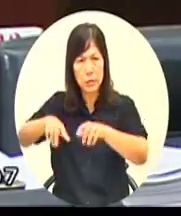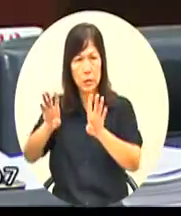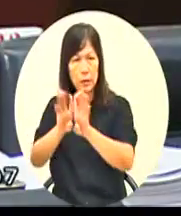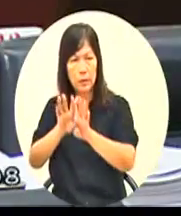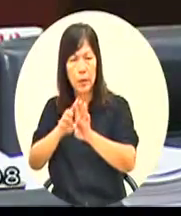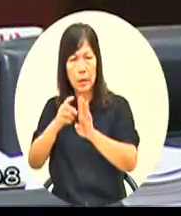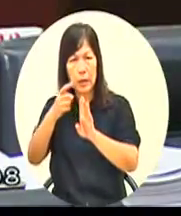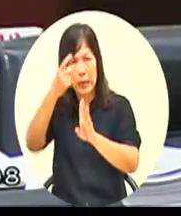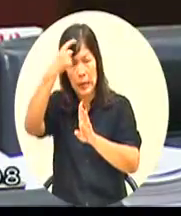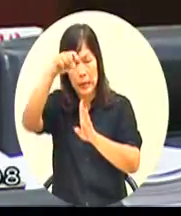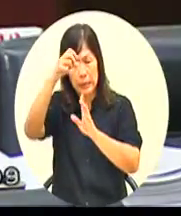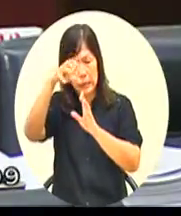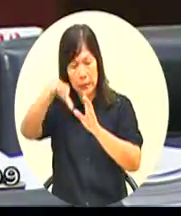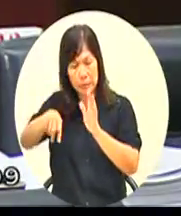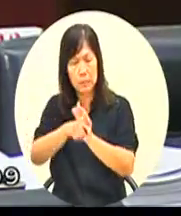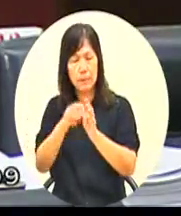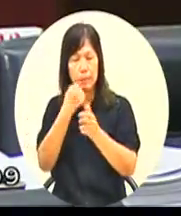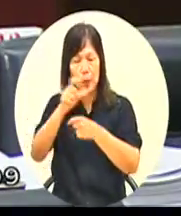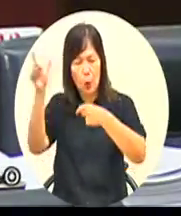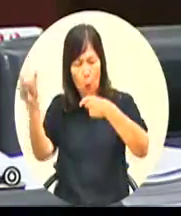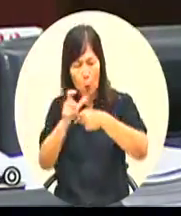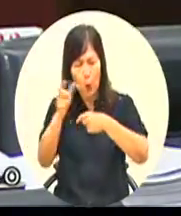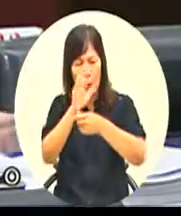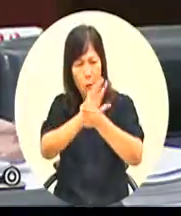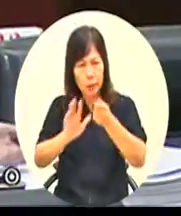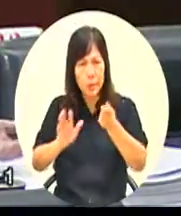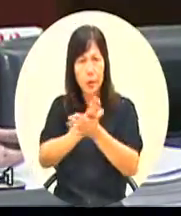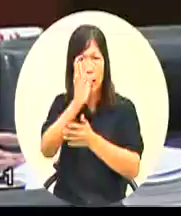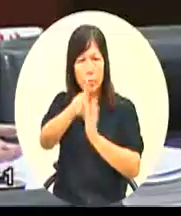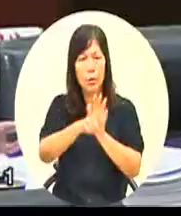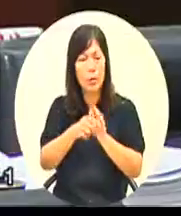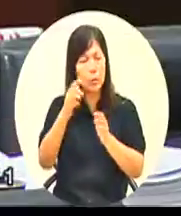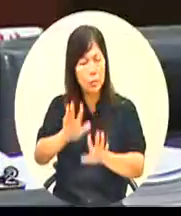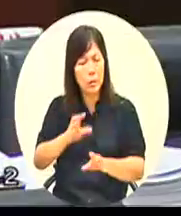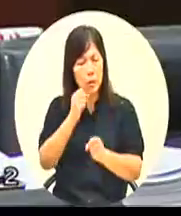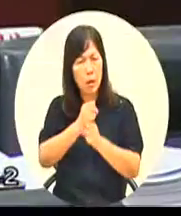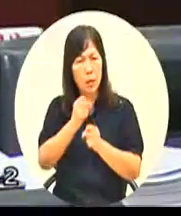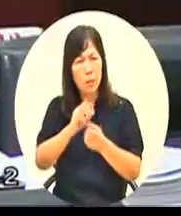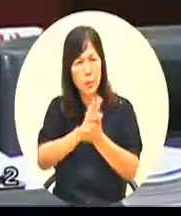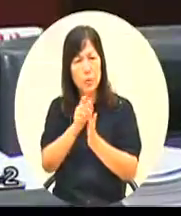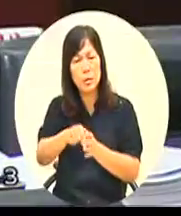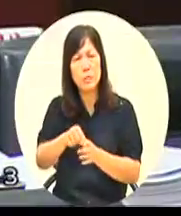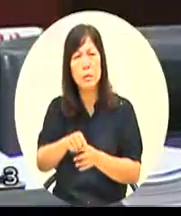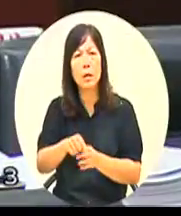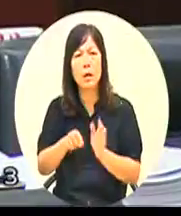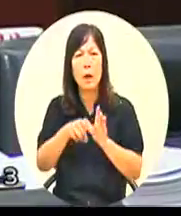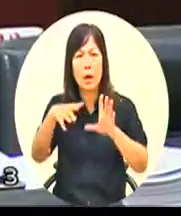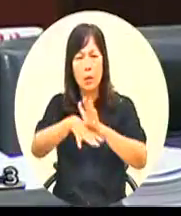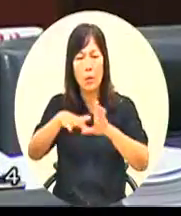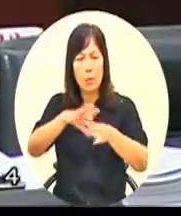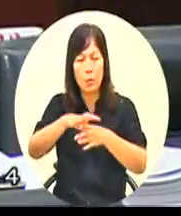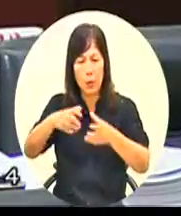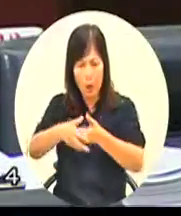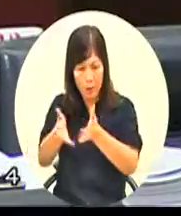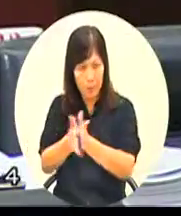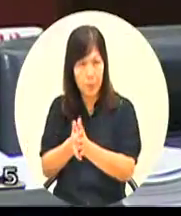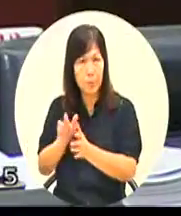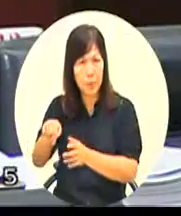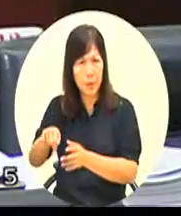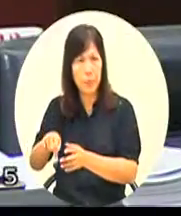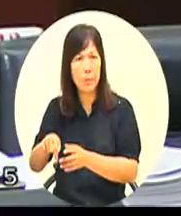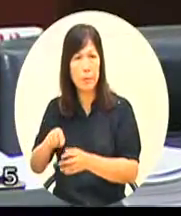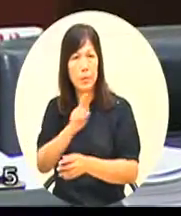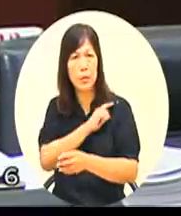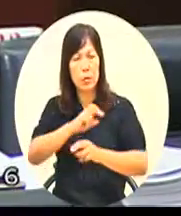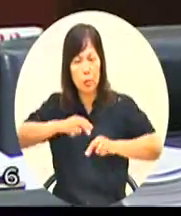址目前受到风灾的摧残之后的状况，现在已经变成这样？那我当然知道说文化部他有他们的一个